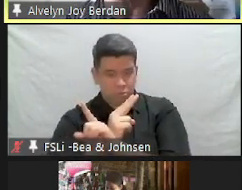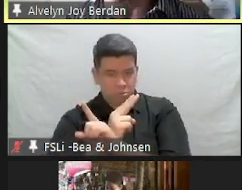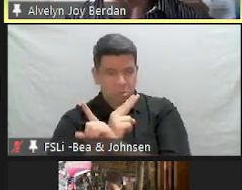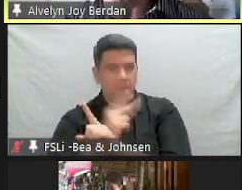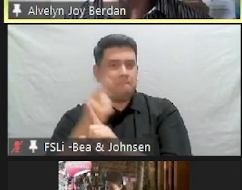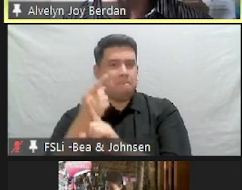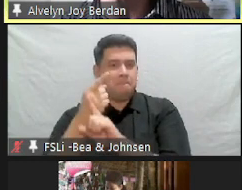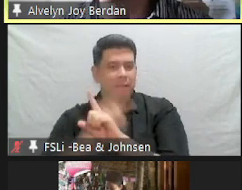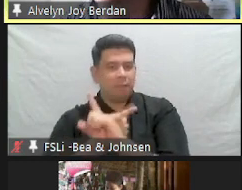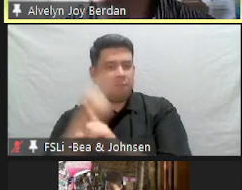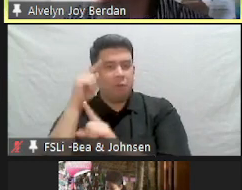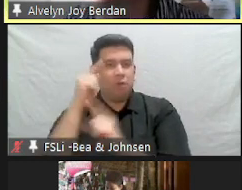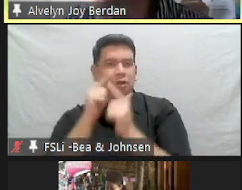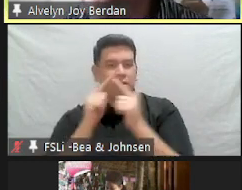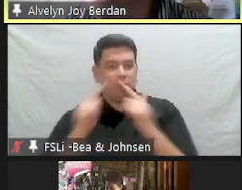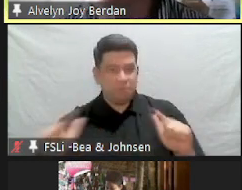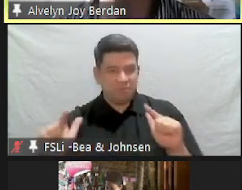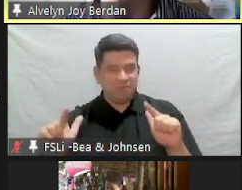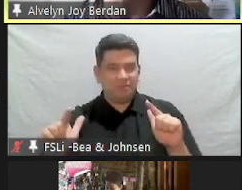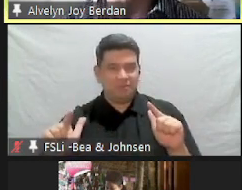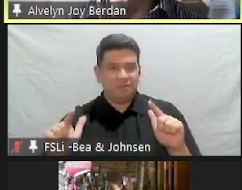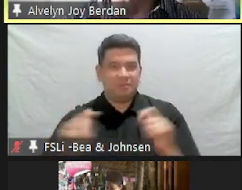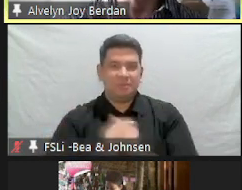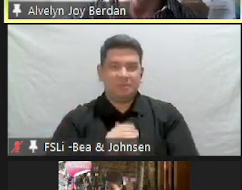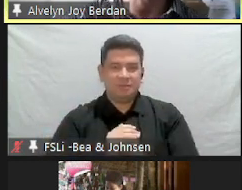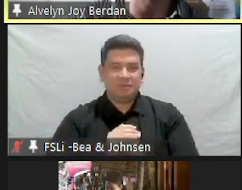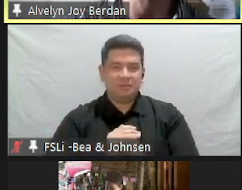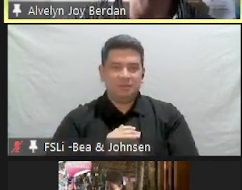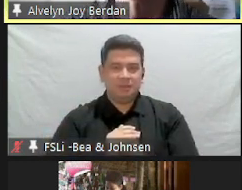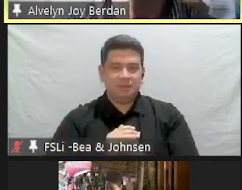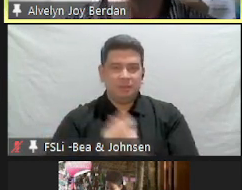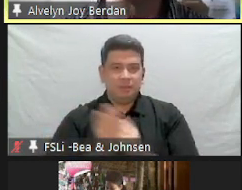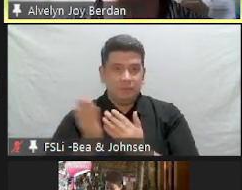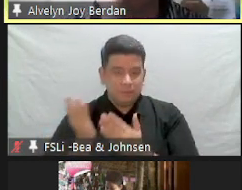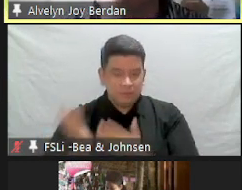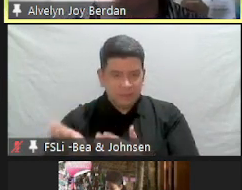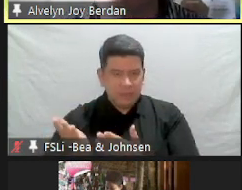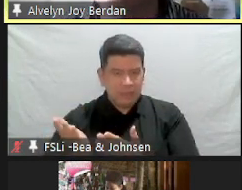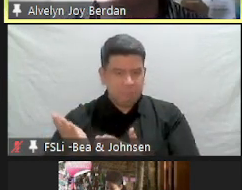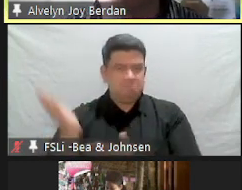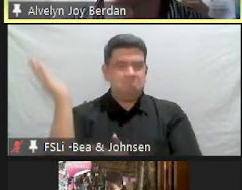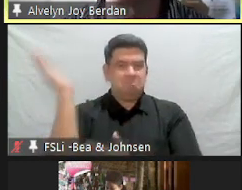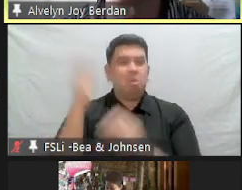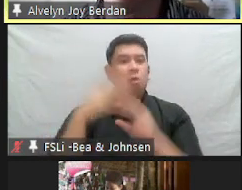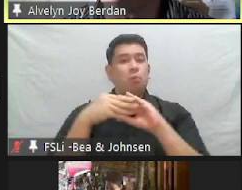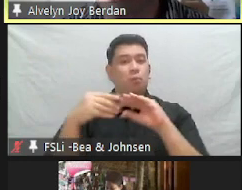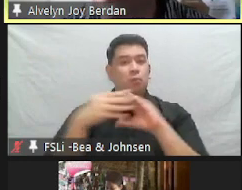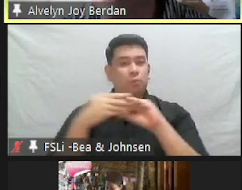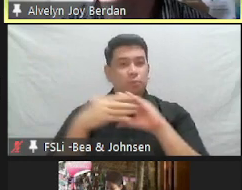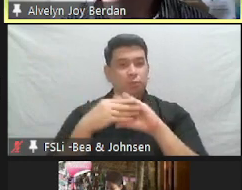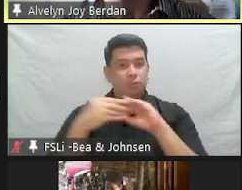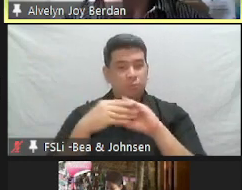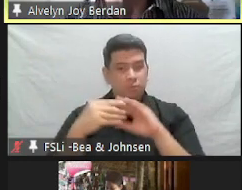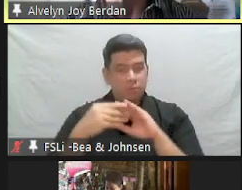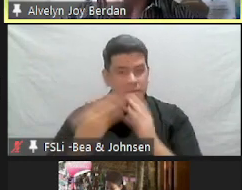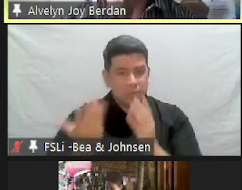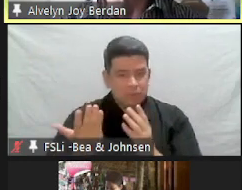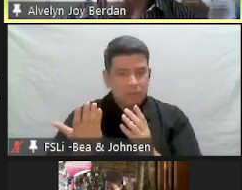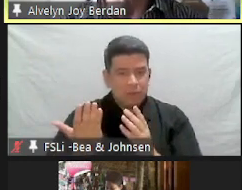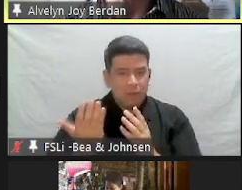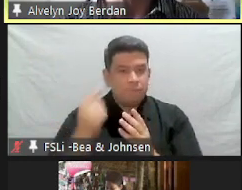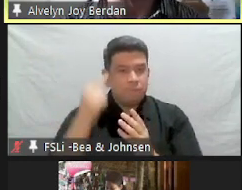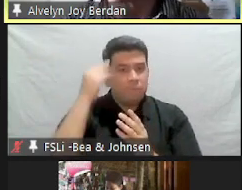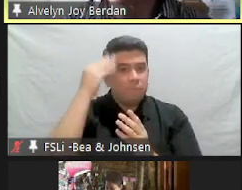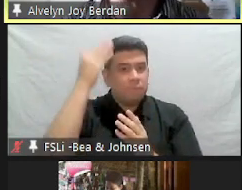kanilang tinatalakay. Kaya po na andito sila dahil sila po ang magbabahagi, magkukwentuhan sa darating na Sabado. Kaya gusto pa